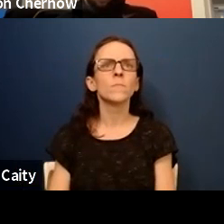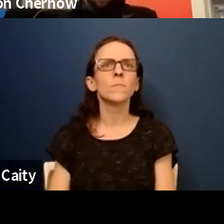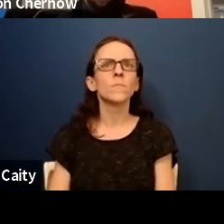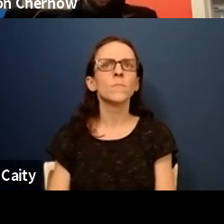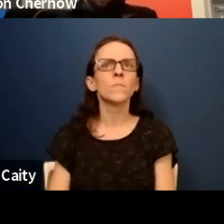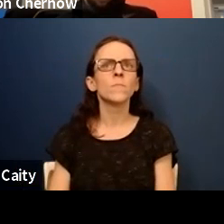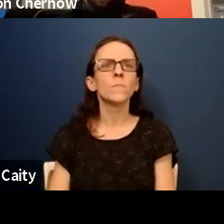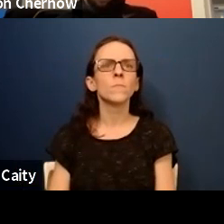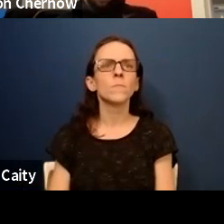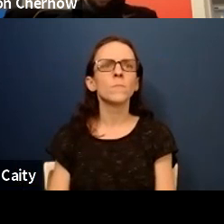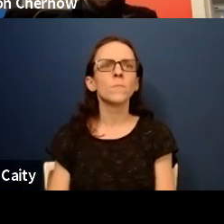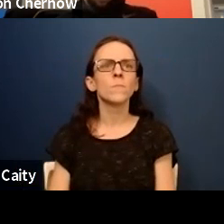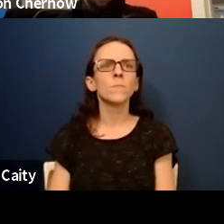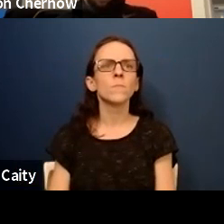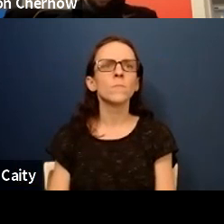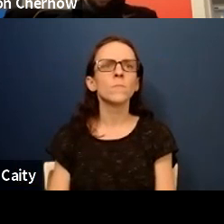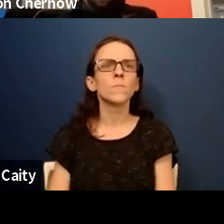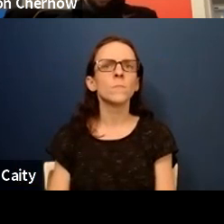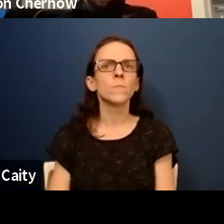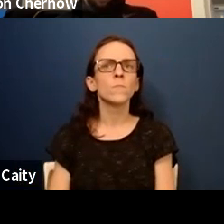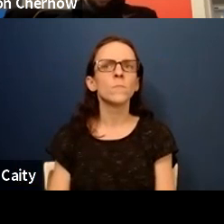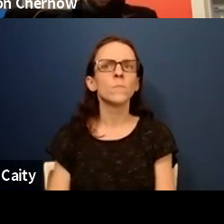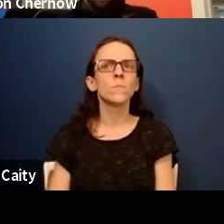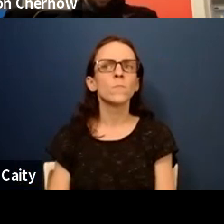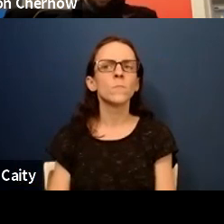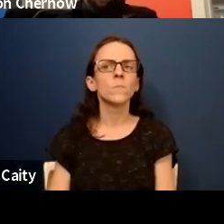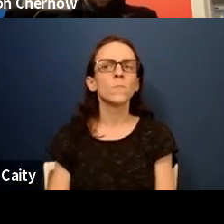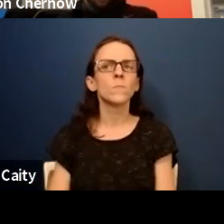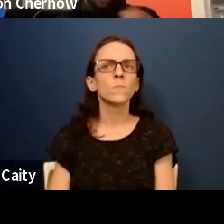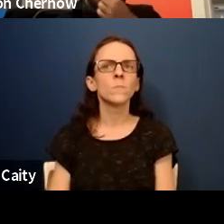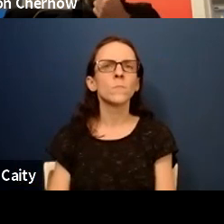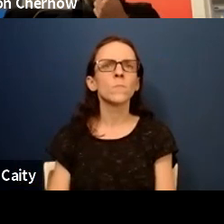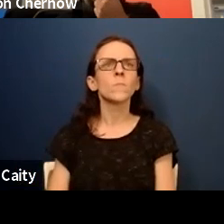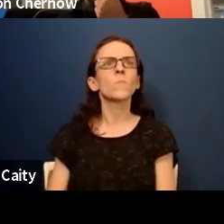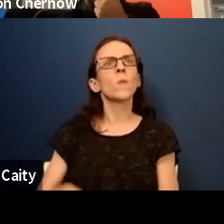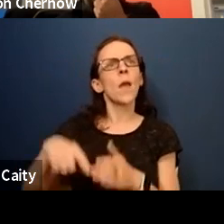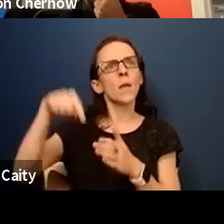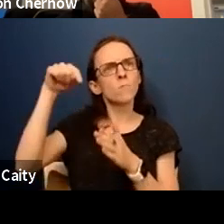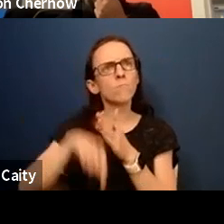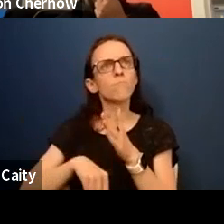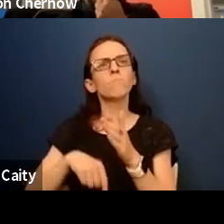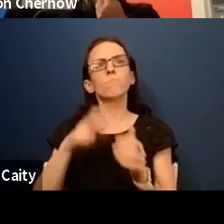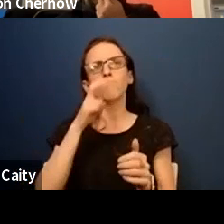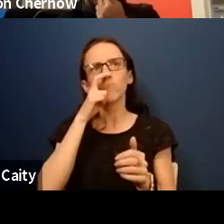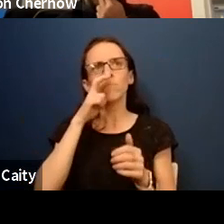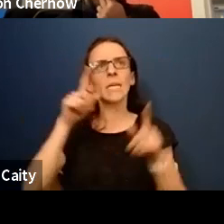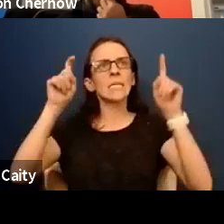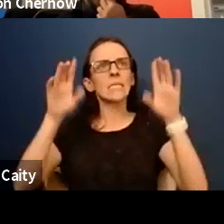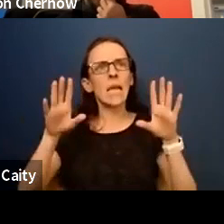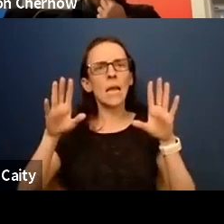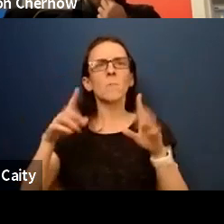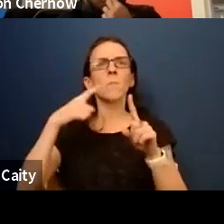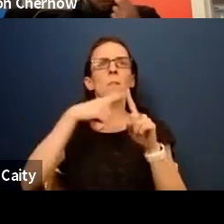嘅審核係最好嘅。 So a rigorous exam and academic qualification